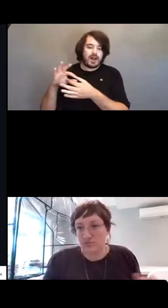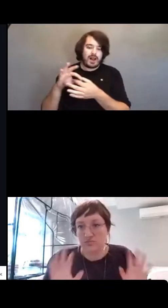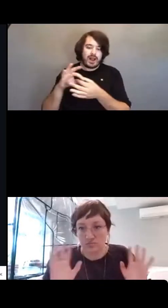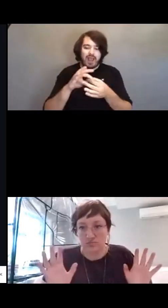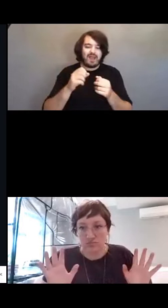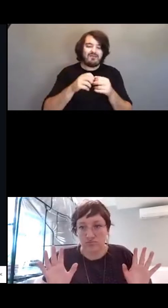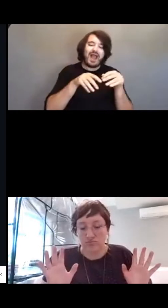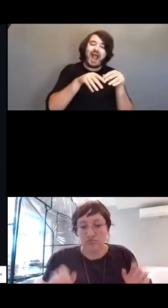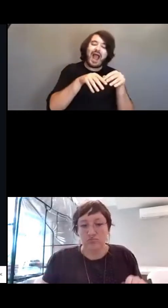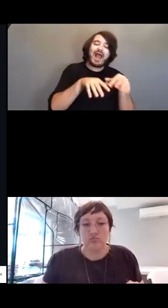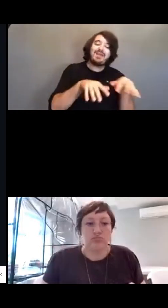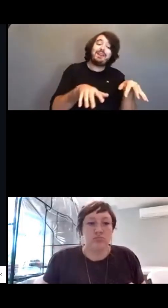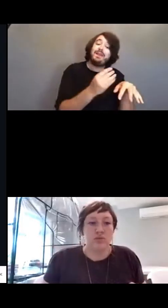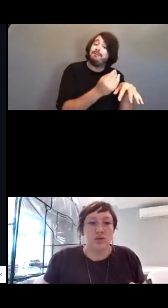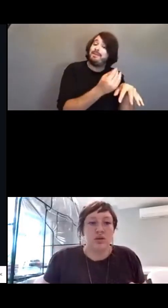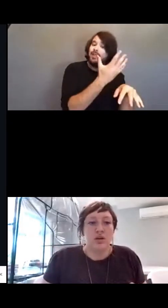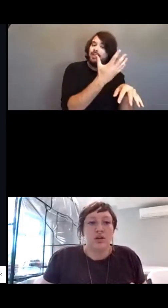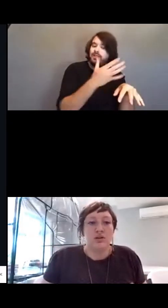plante.